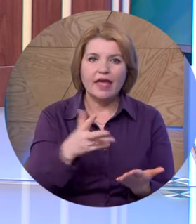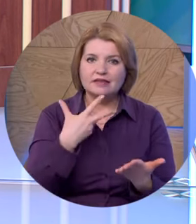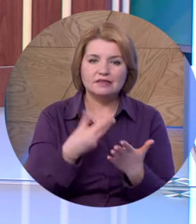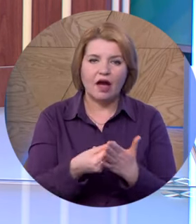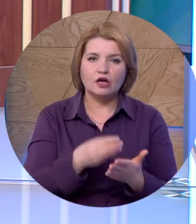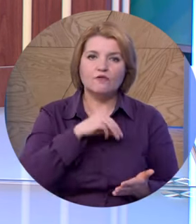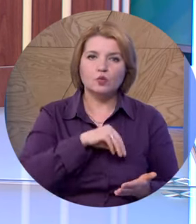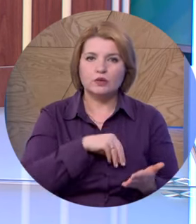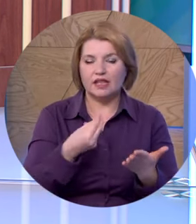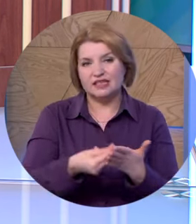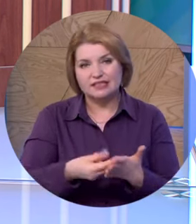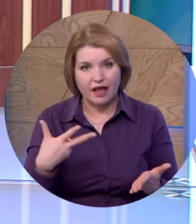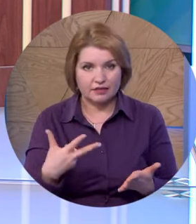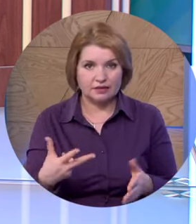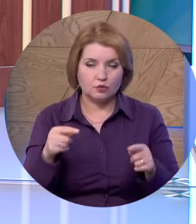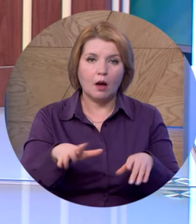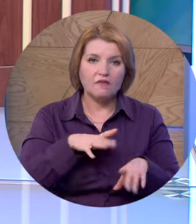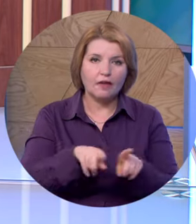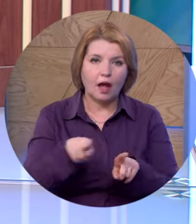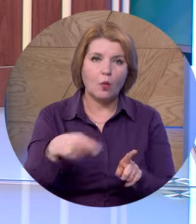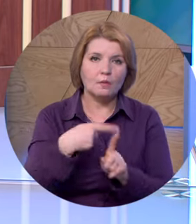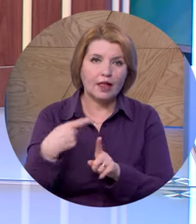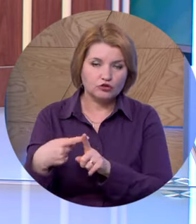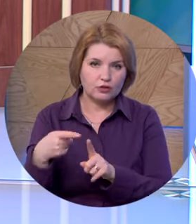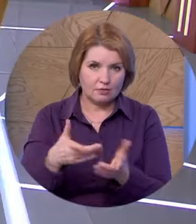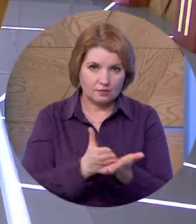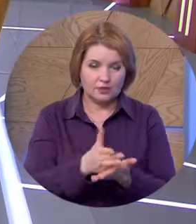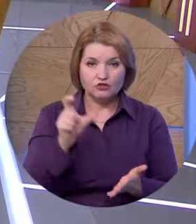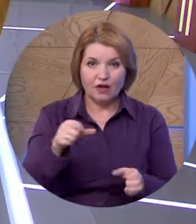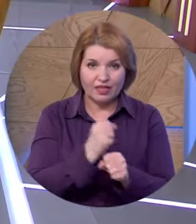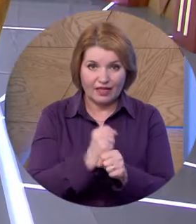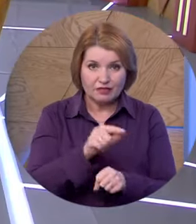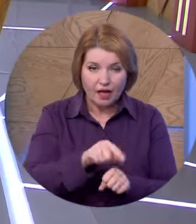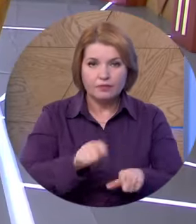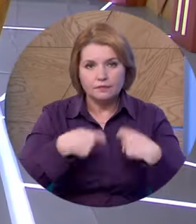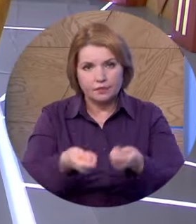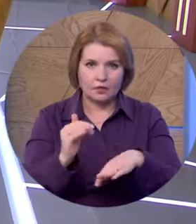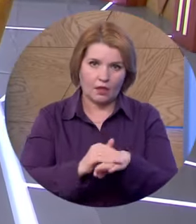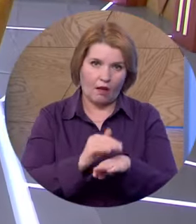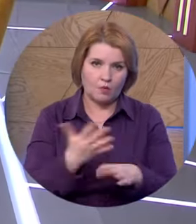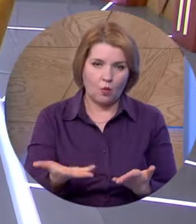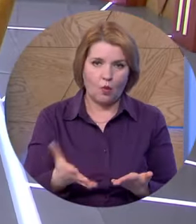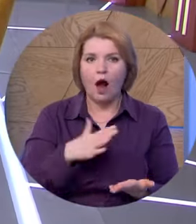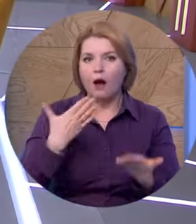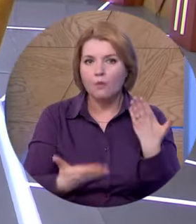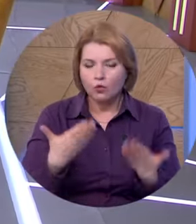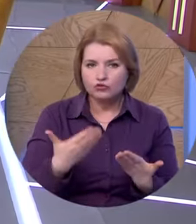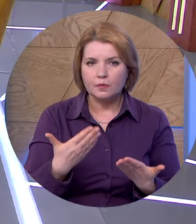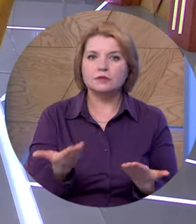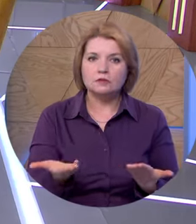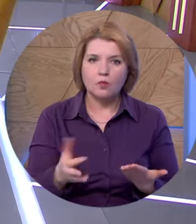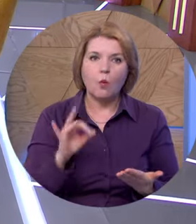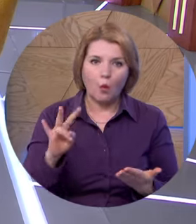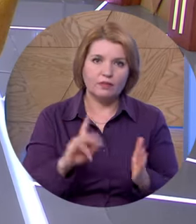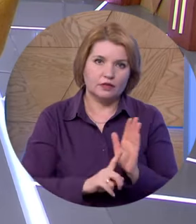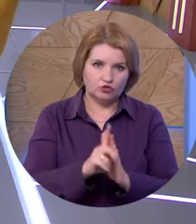но она может быть вот в таком положительном контексте, что человек, в общем-то, делая это, несет добро, а может реализовывать это, что называется, наступая на голову других, идти к